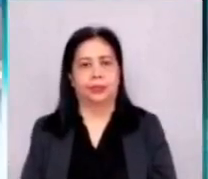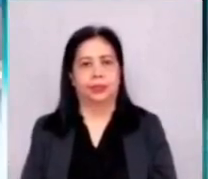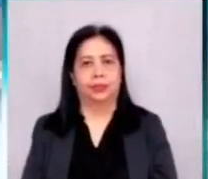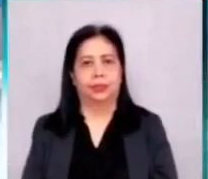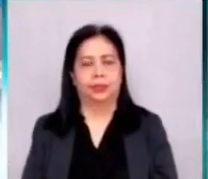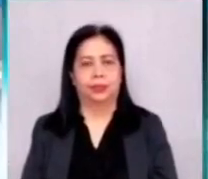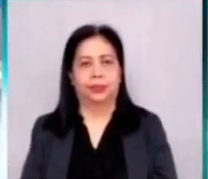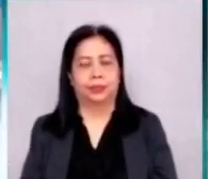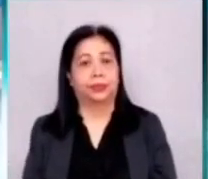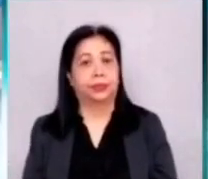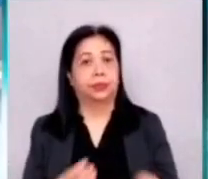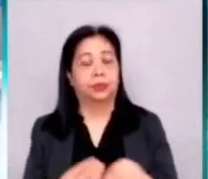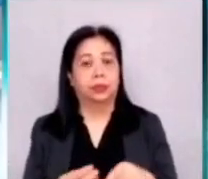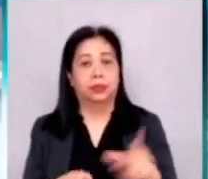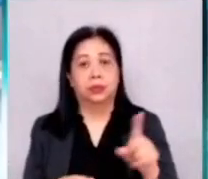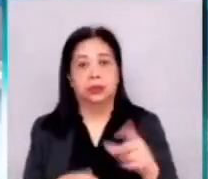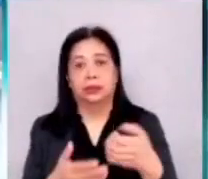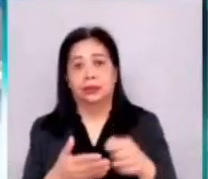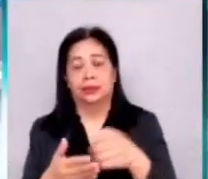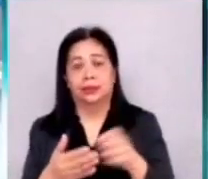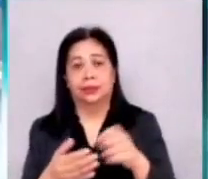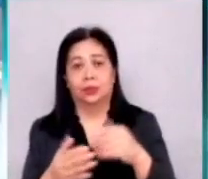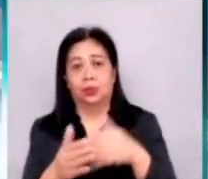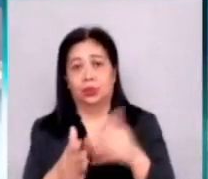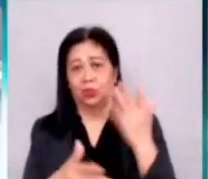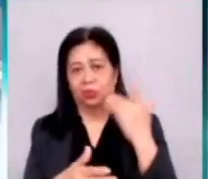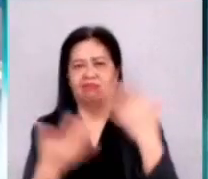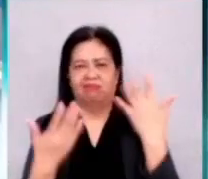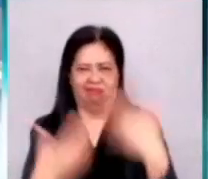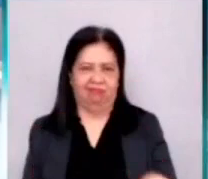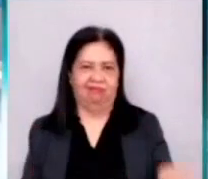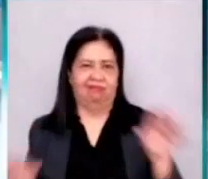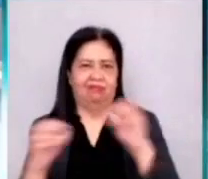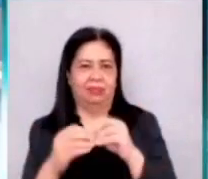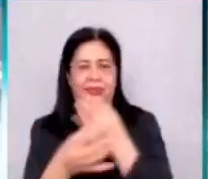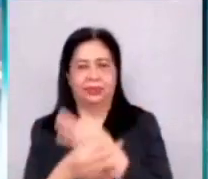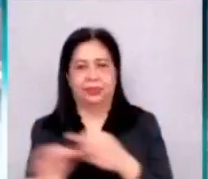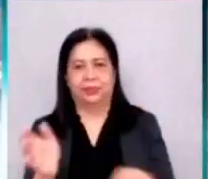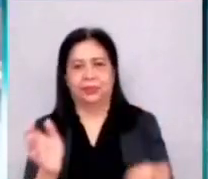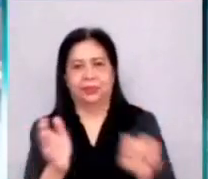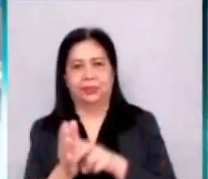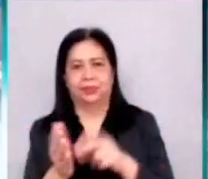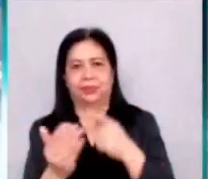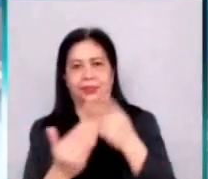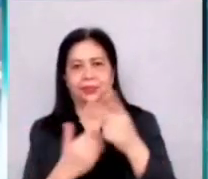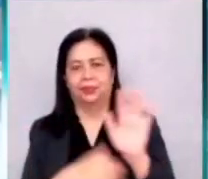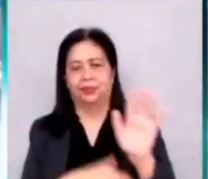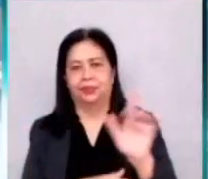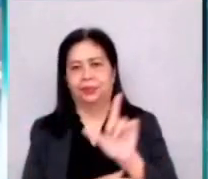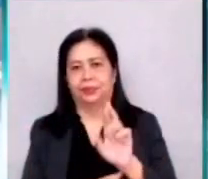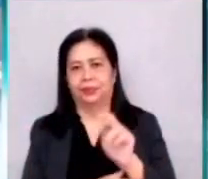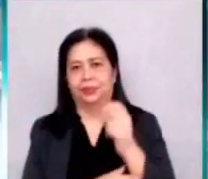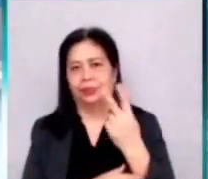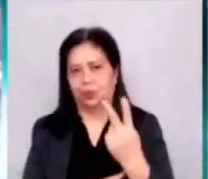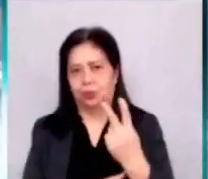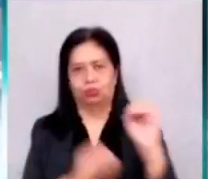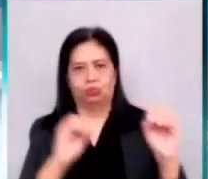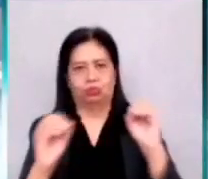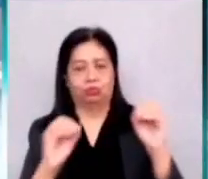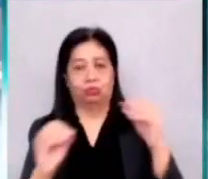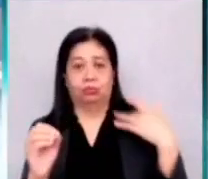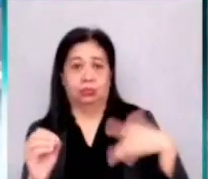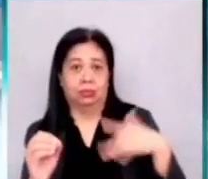Nadagdagan ang gastos ng mga estudyante dahil tapos na ang libreng sakay program ng LRT2. Kanya-kanya ngayon silang diskarte